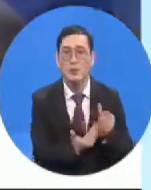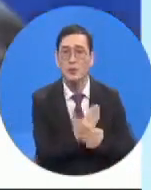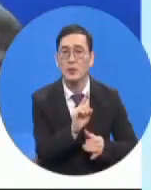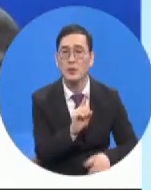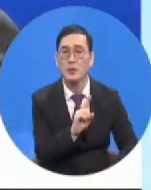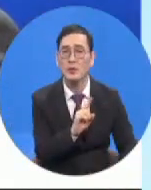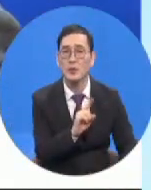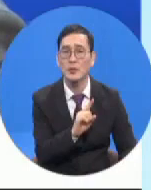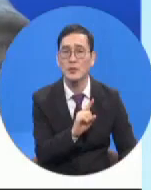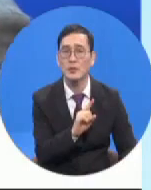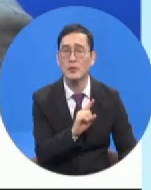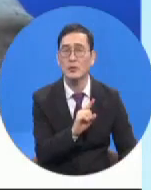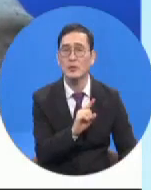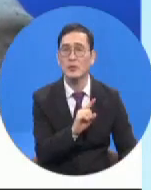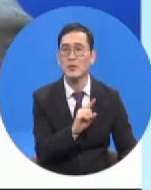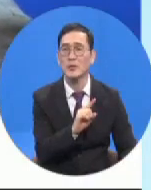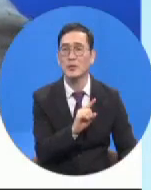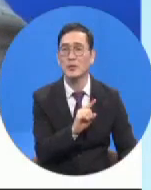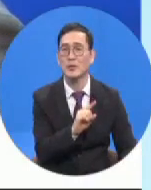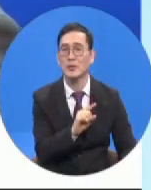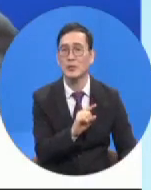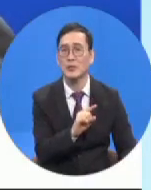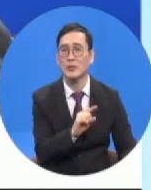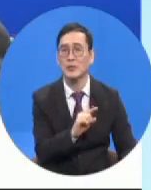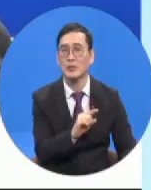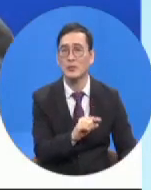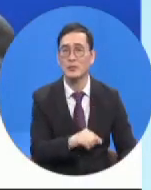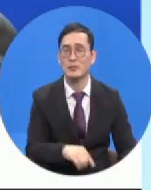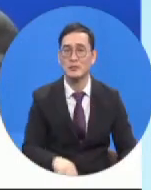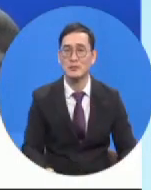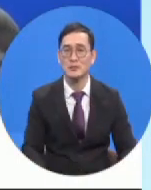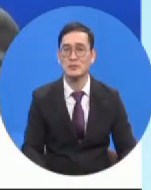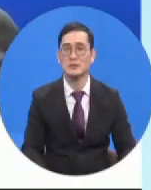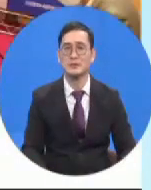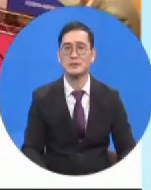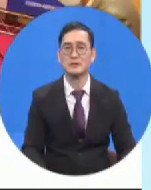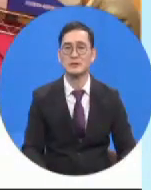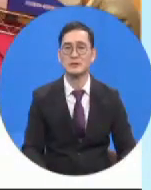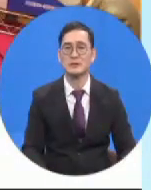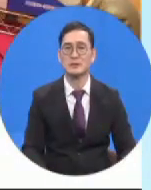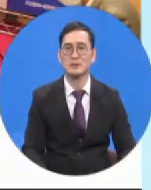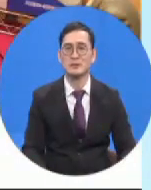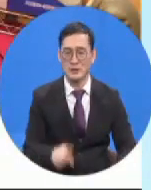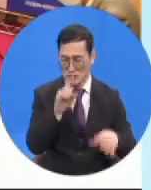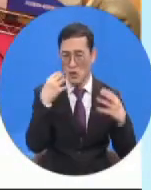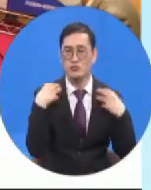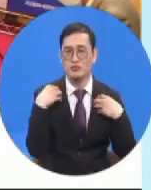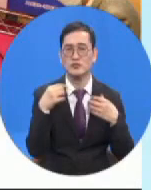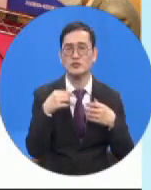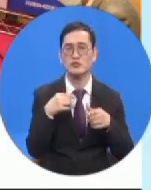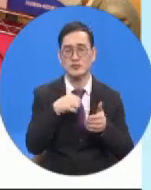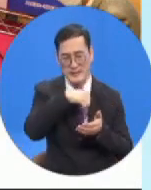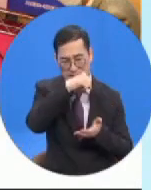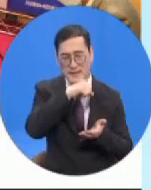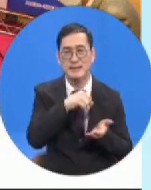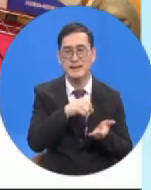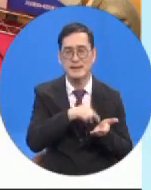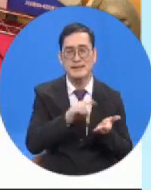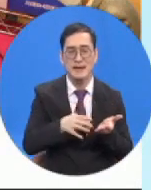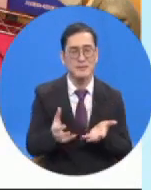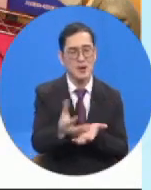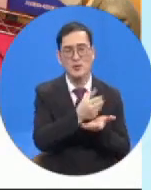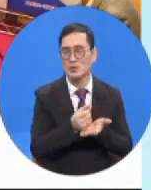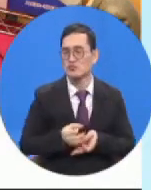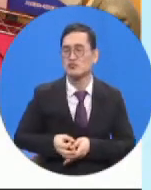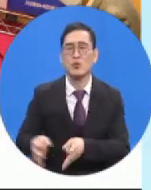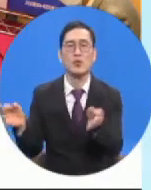그렇죠. 이재명 지사의 사비를 털어주는 건 아니니까 네. 결국 말씀하셨던 것처럼 국고로 지원을 해야 되는데 네. 물론 아까 이재명 지사 얘기가 이게